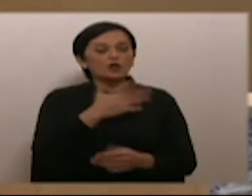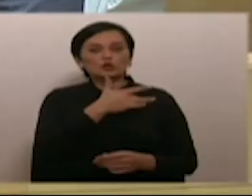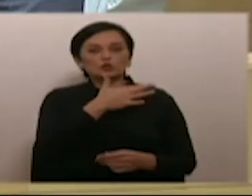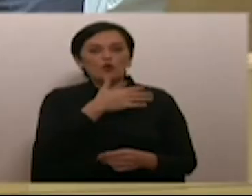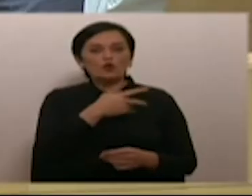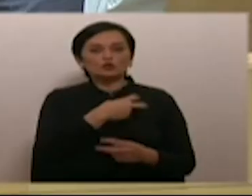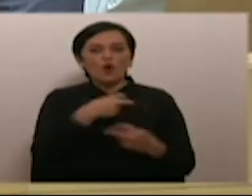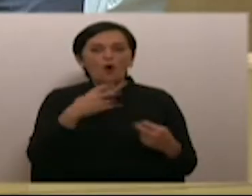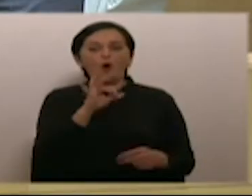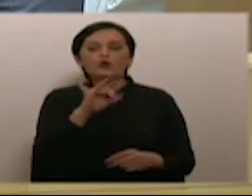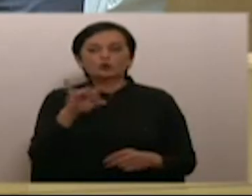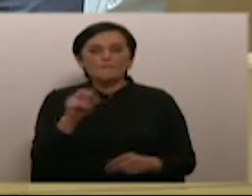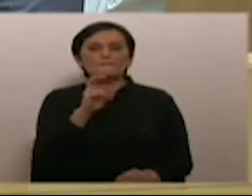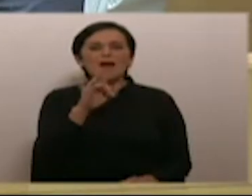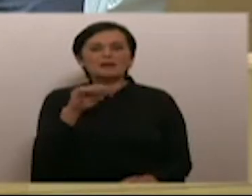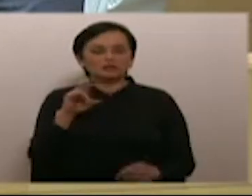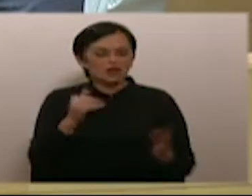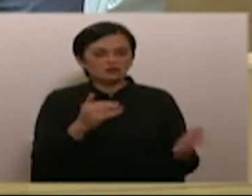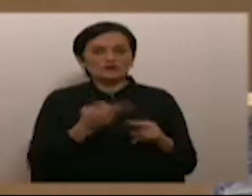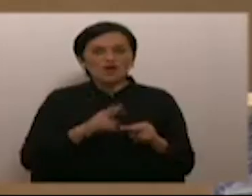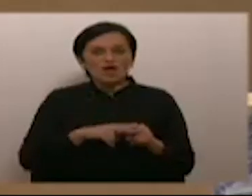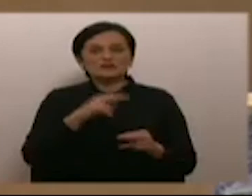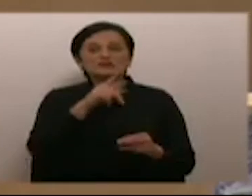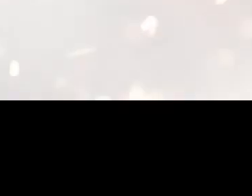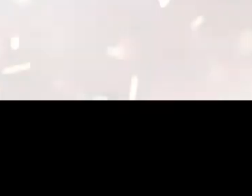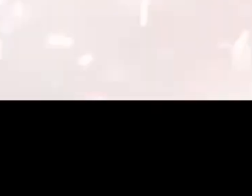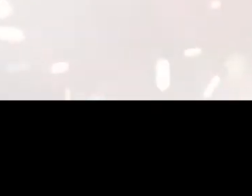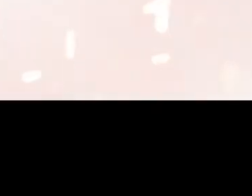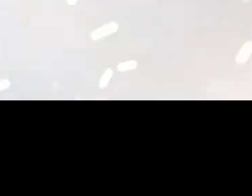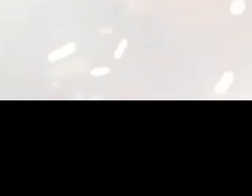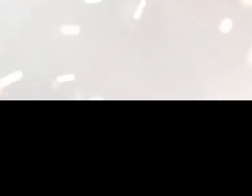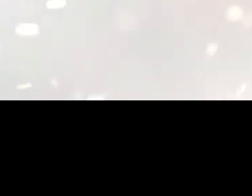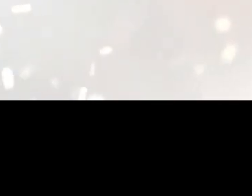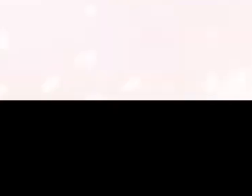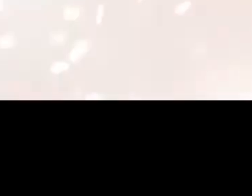დროის ბერბიჭაშვილები. ეს არის ხალხის შეფასება ამ პოლიტიკური ძალის მიმართ.